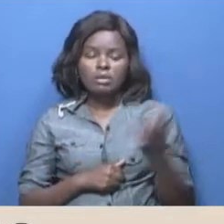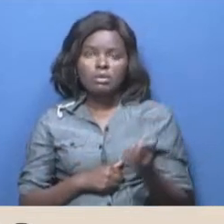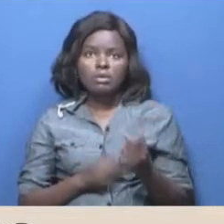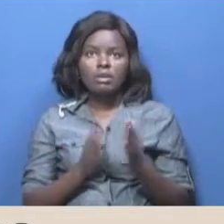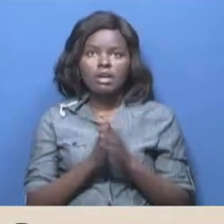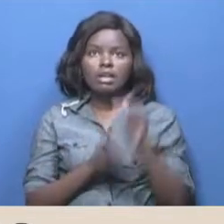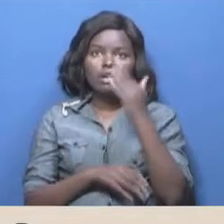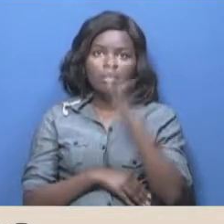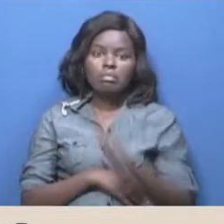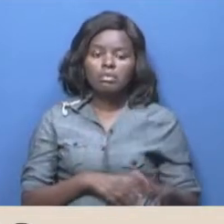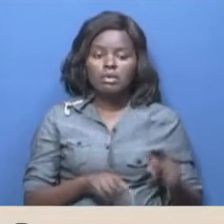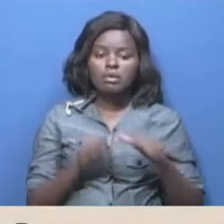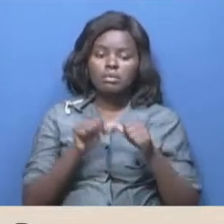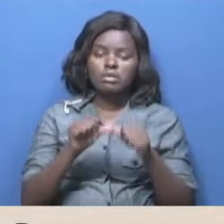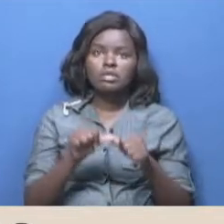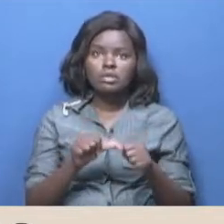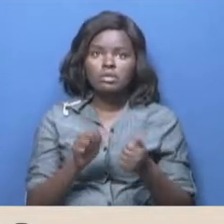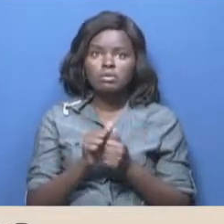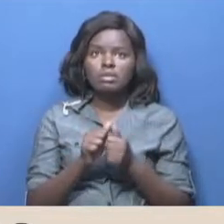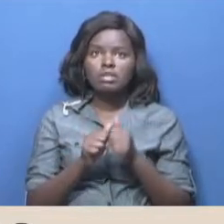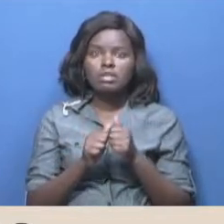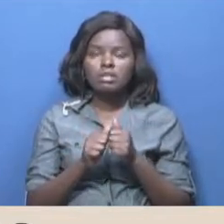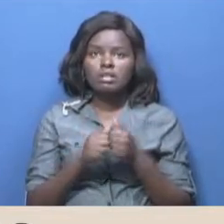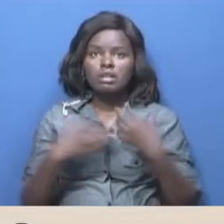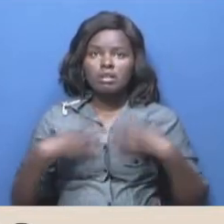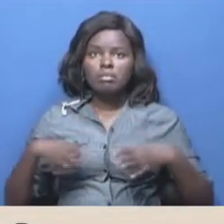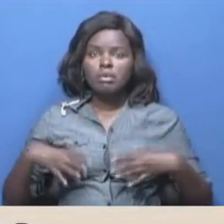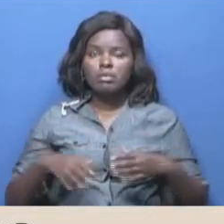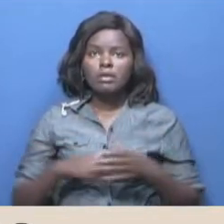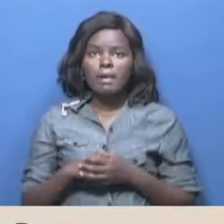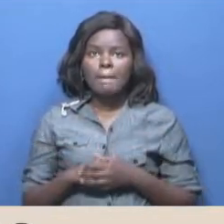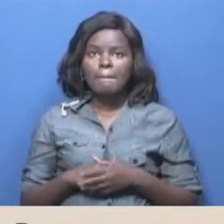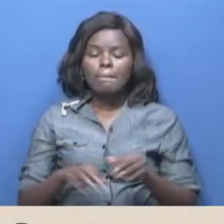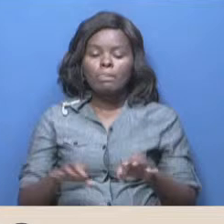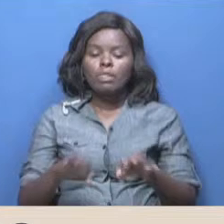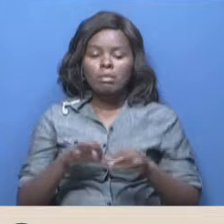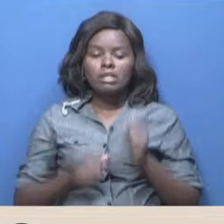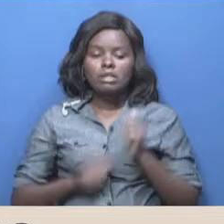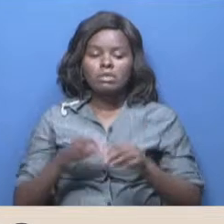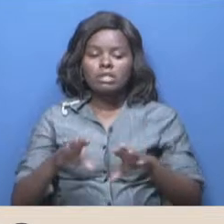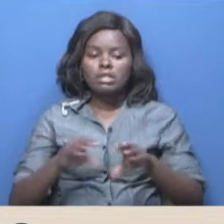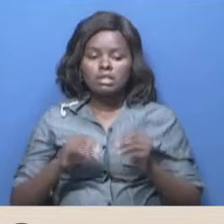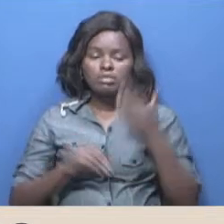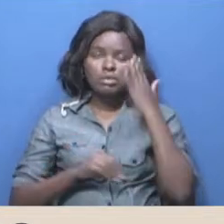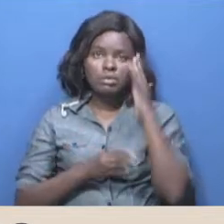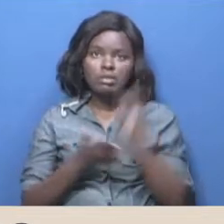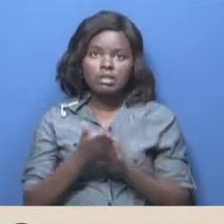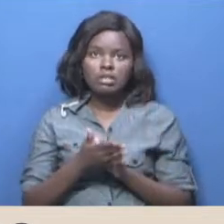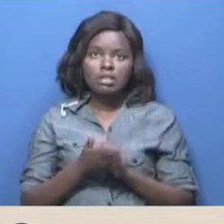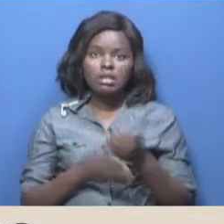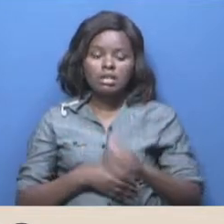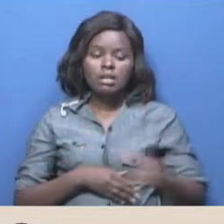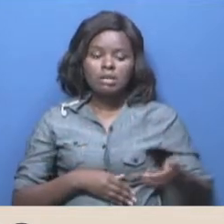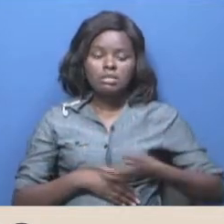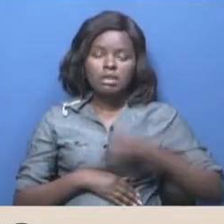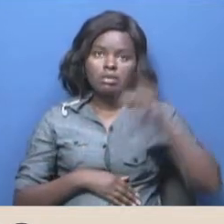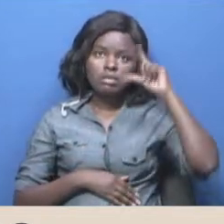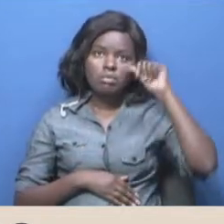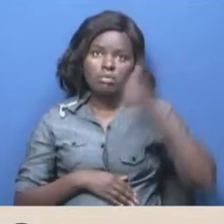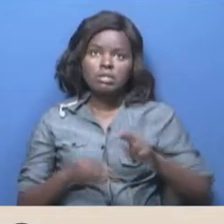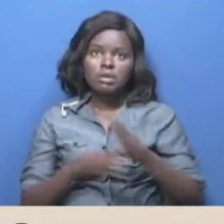bunge linaendeshwa na idadi. Na sisi katika bajeti ambayo tumeweza kupitisha tumekuja tukagundua kwamba kaunti yetu ya Mombasa